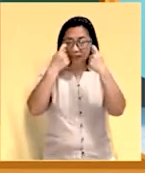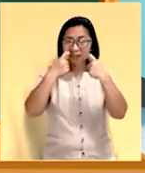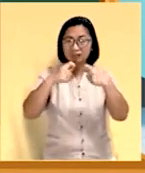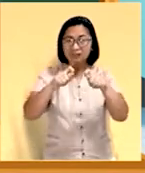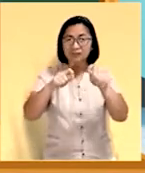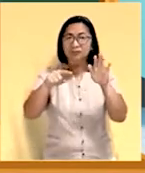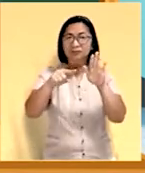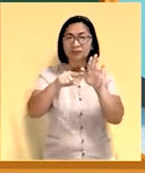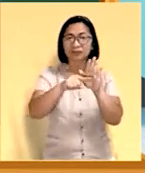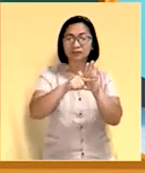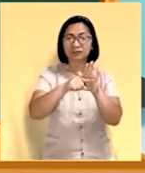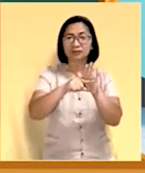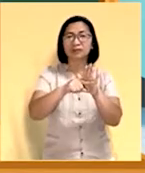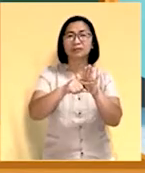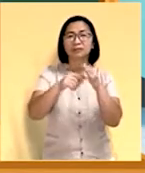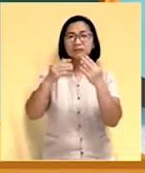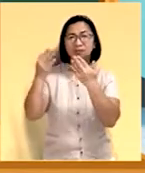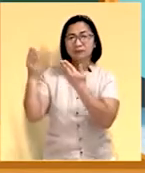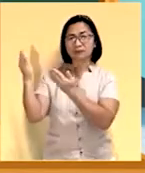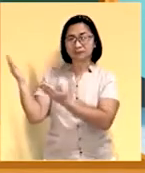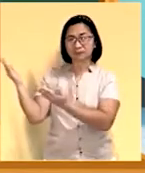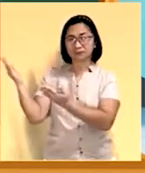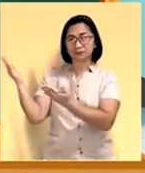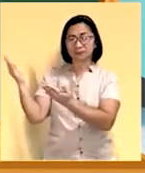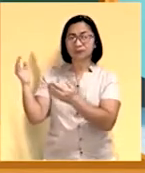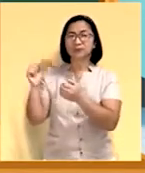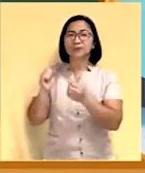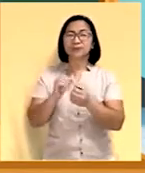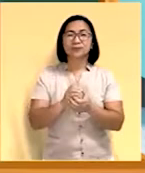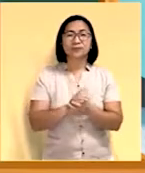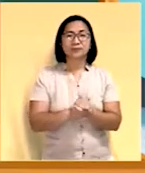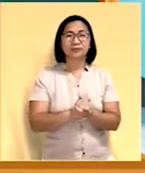Subukan nyo rin i-subtract ang mga ito.